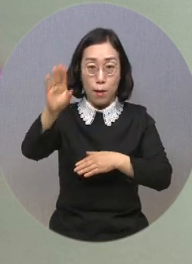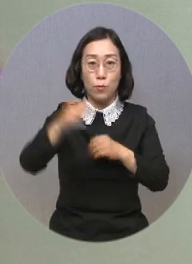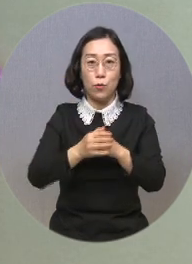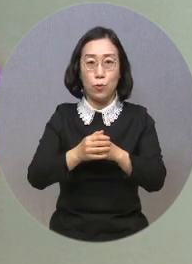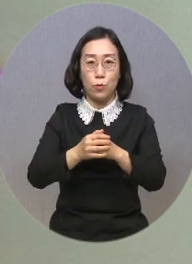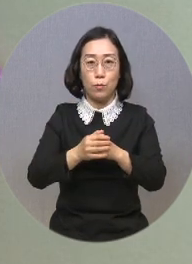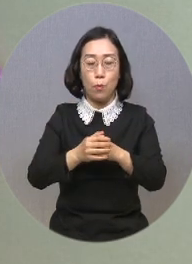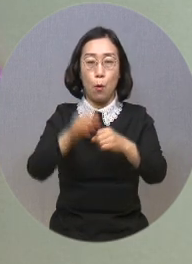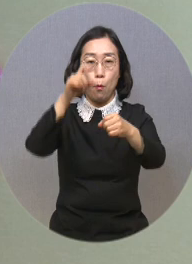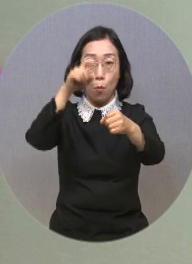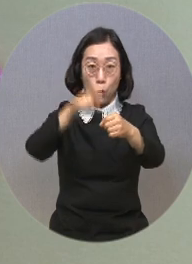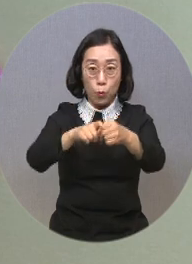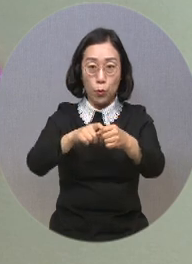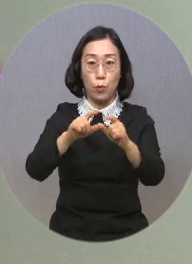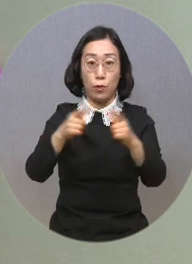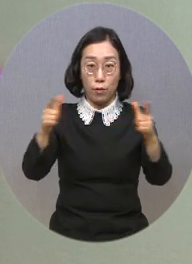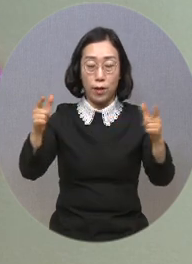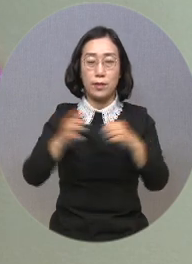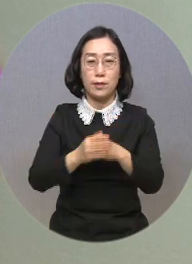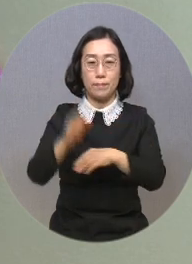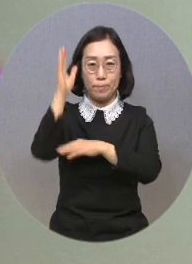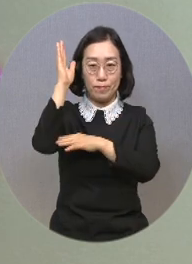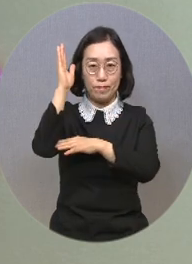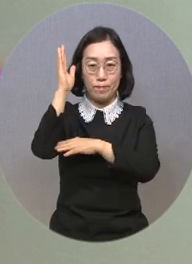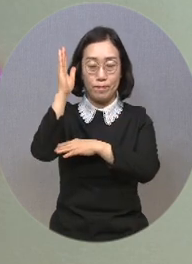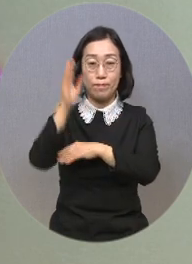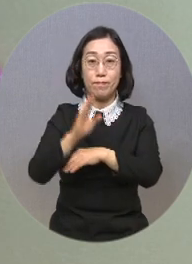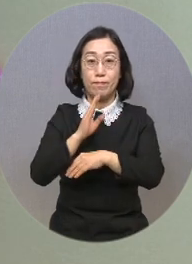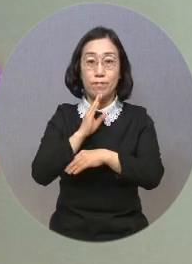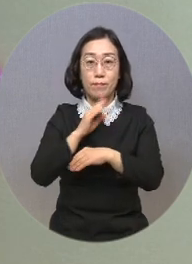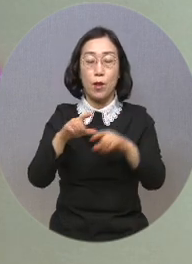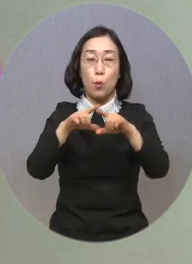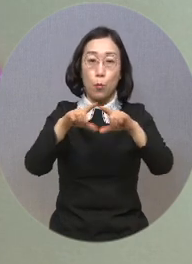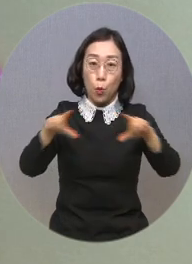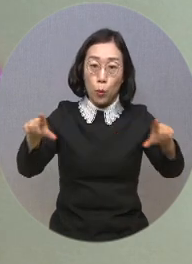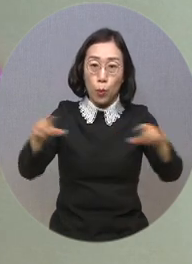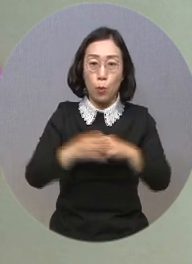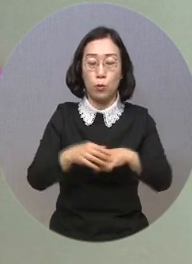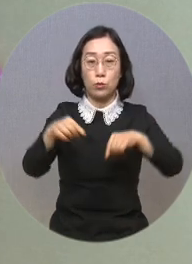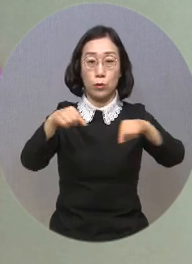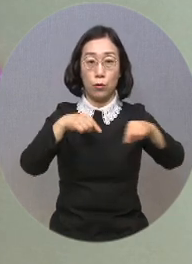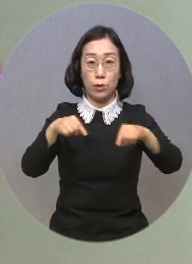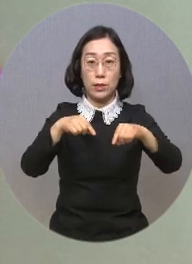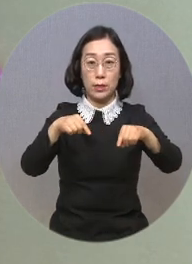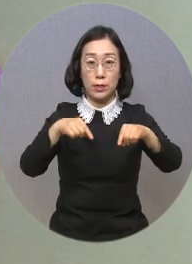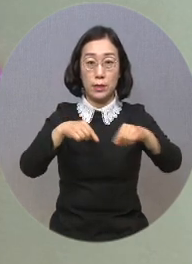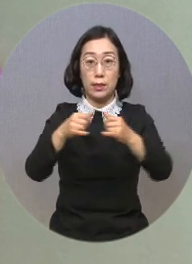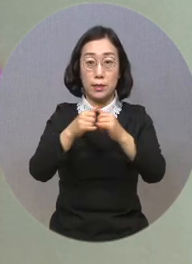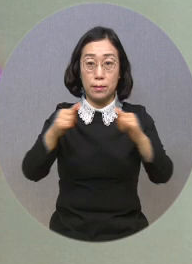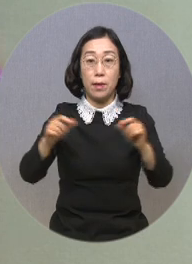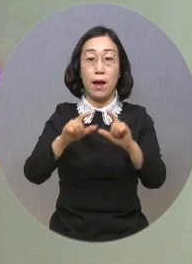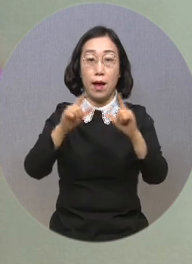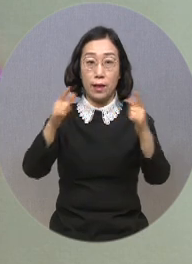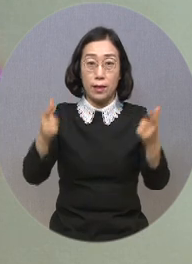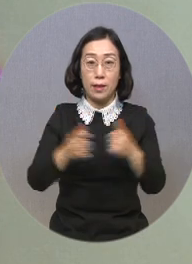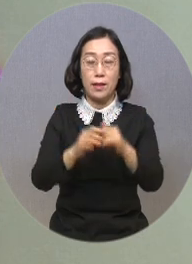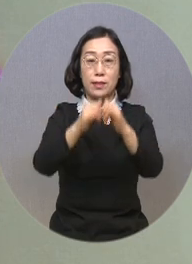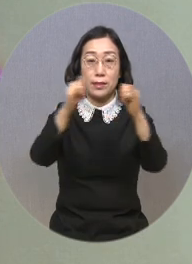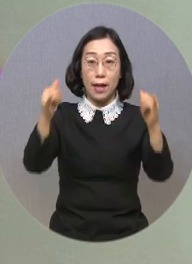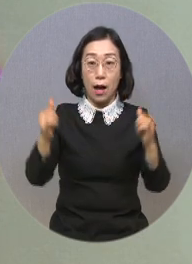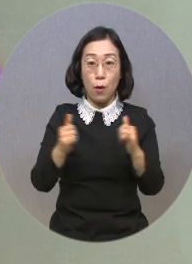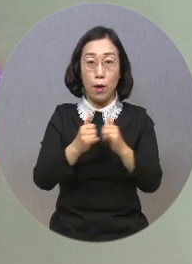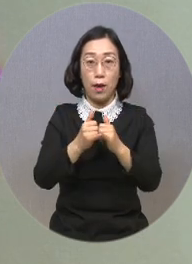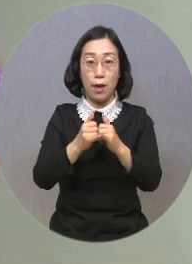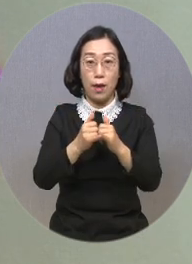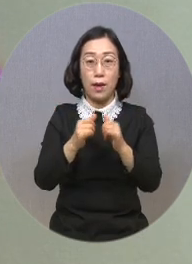진로나 또 방향성을 제시하고 있습니다. 일반 뭐 정치인이 아닌 일반 사회의 어떤 그